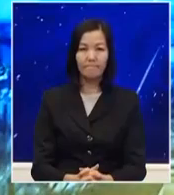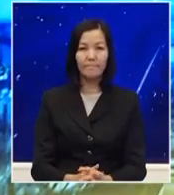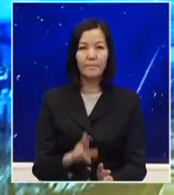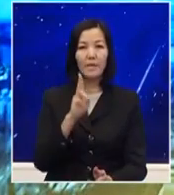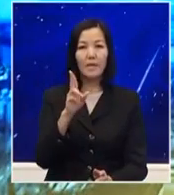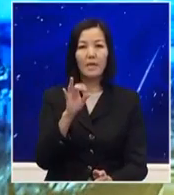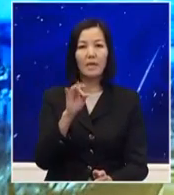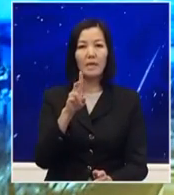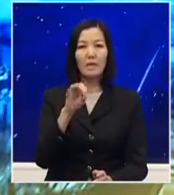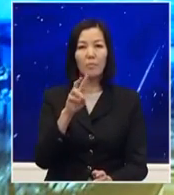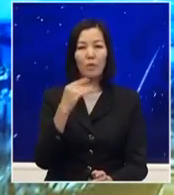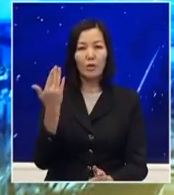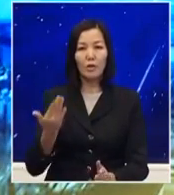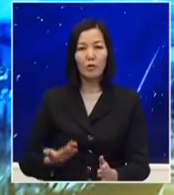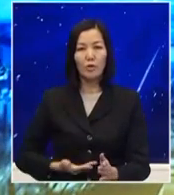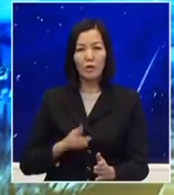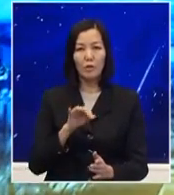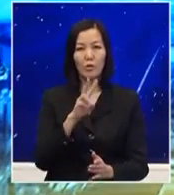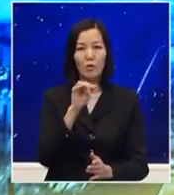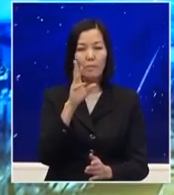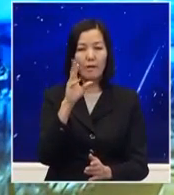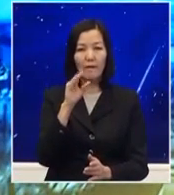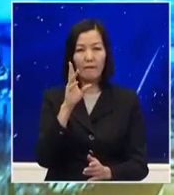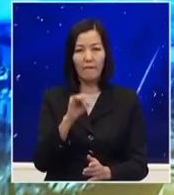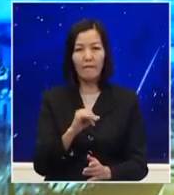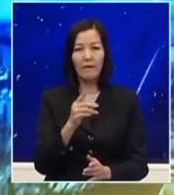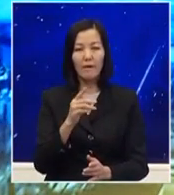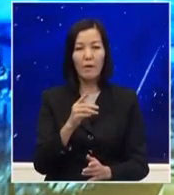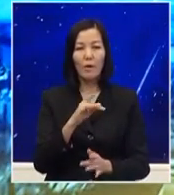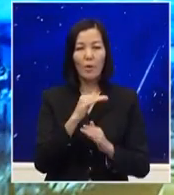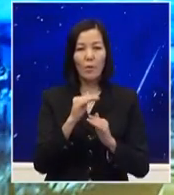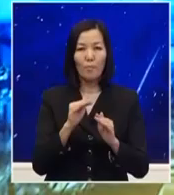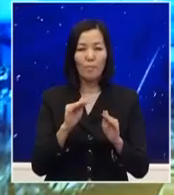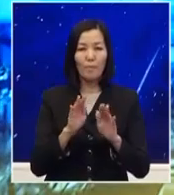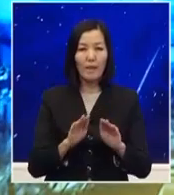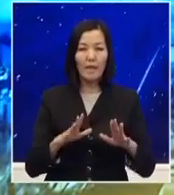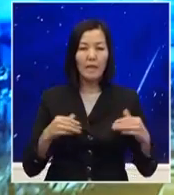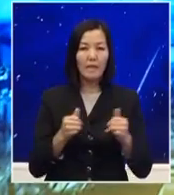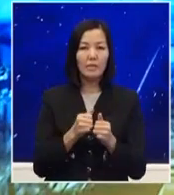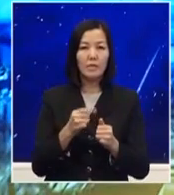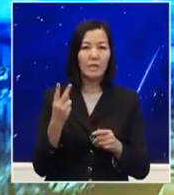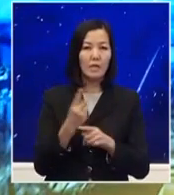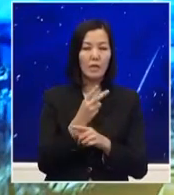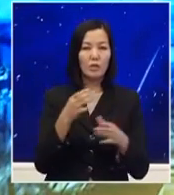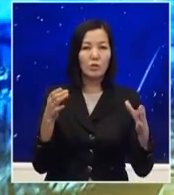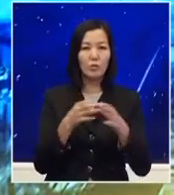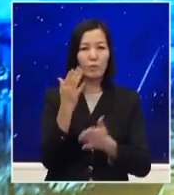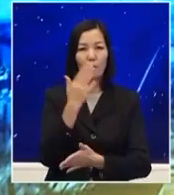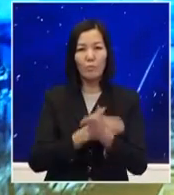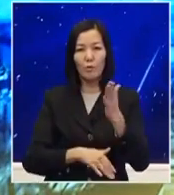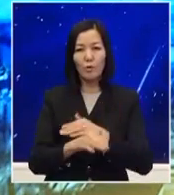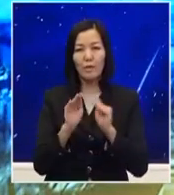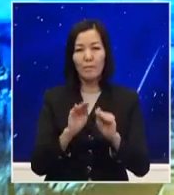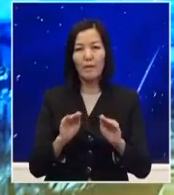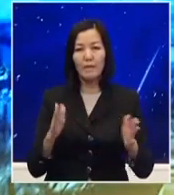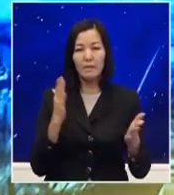Жақсылықты жақыныңнан баста. Бұл кербұлақтық Нұржан Нұрлыбаевтың ұстанымы. Ол көп балалы әрі екінші топтағы мүмкіндігі шектеулі баласы